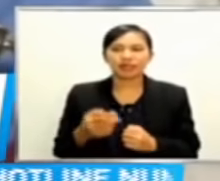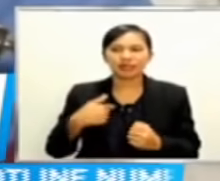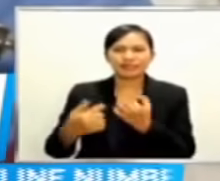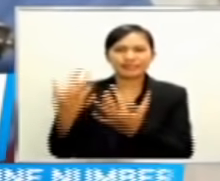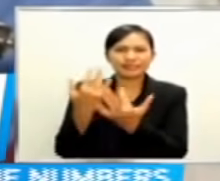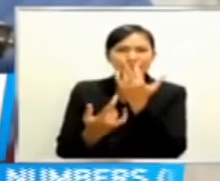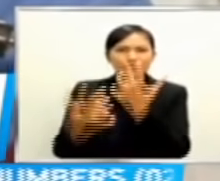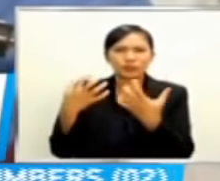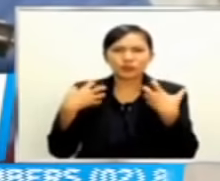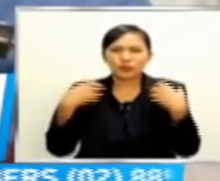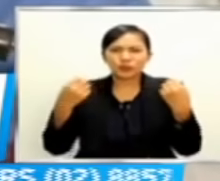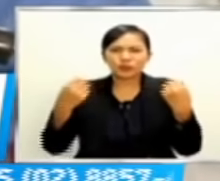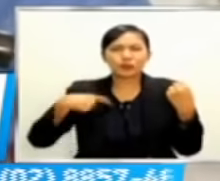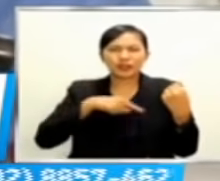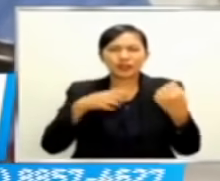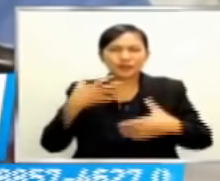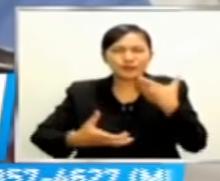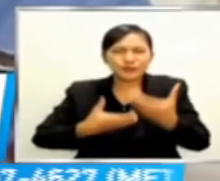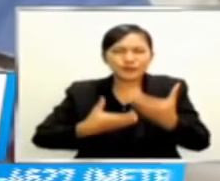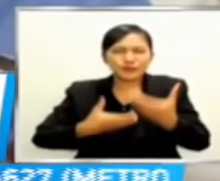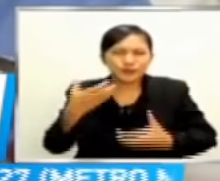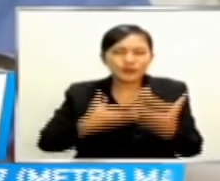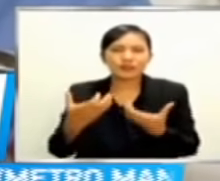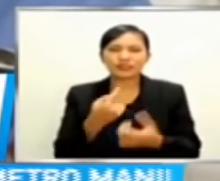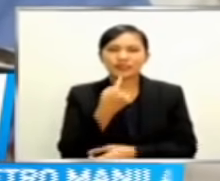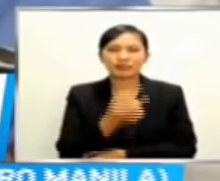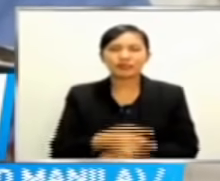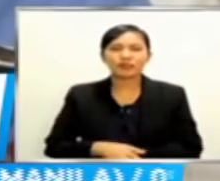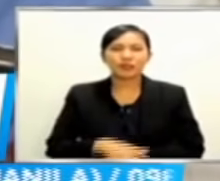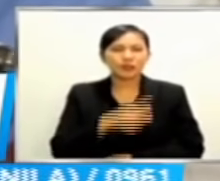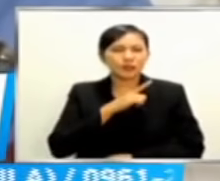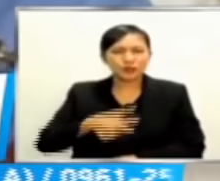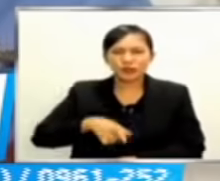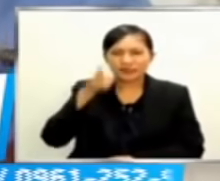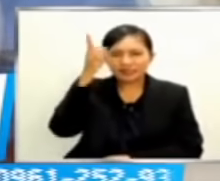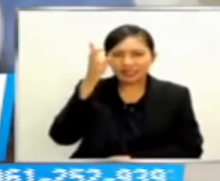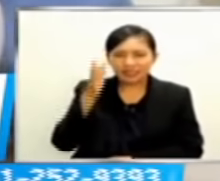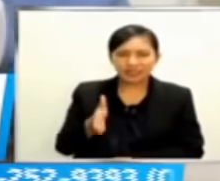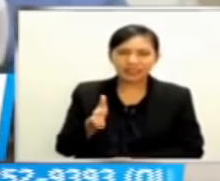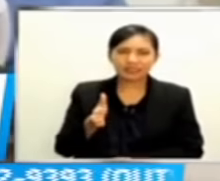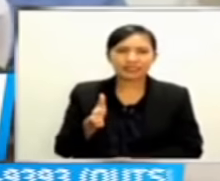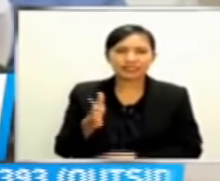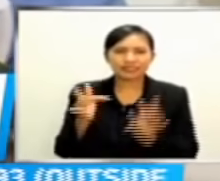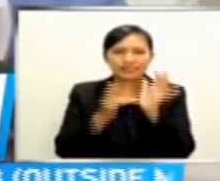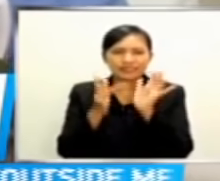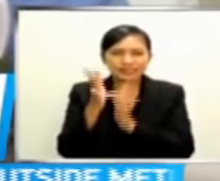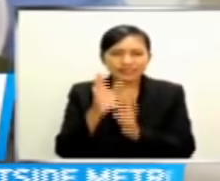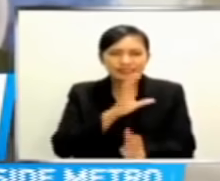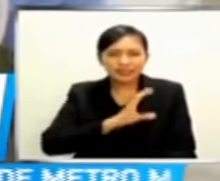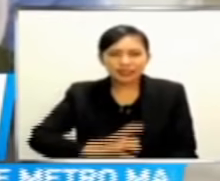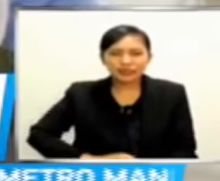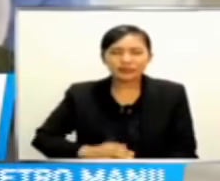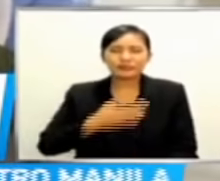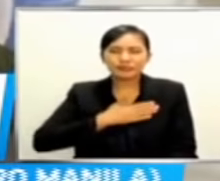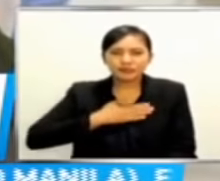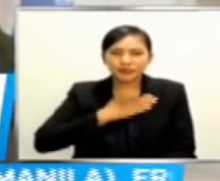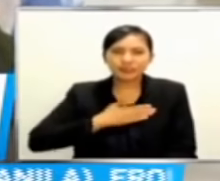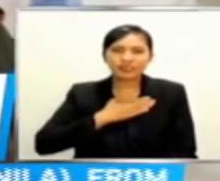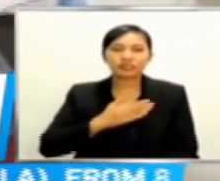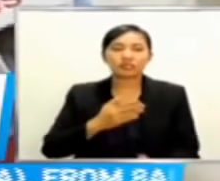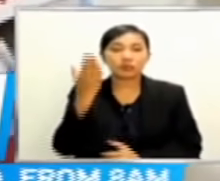na kami lahat, ma'am. Sabi lang namin nga, Lord God, tabang, Lord Jesus Christ. Bagsak kasi, ma'am, sunog na